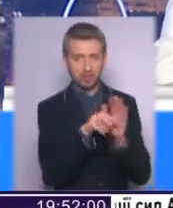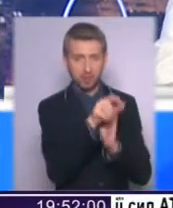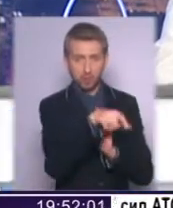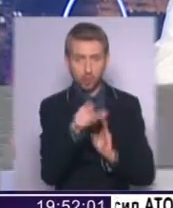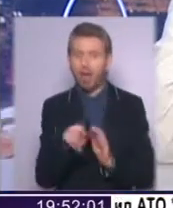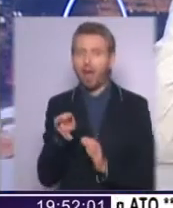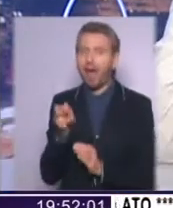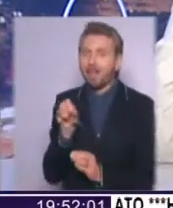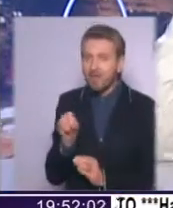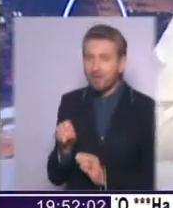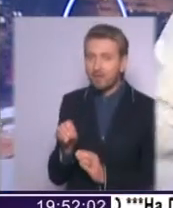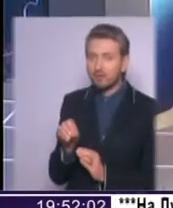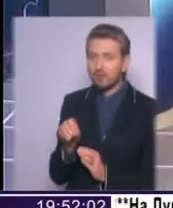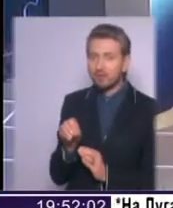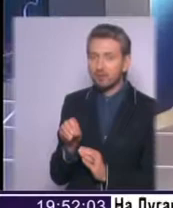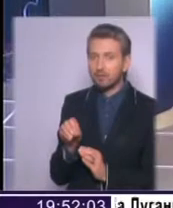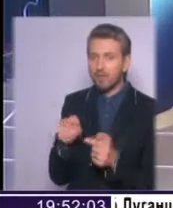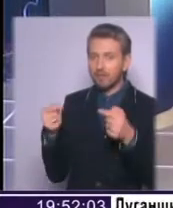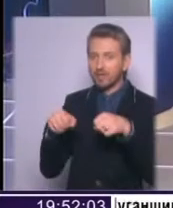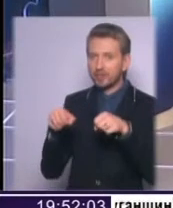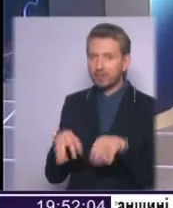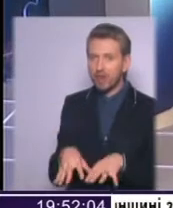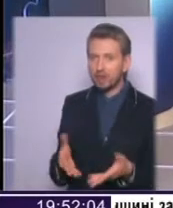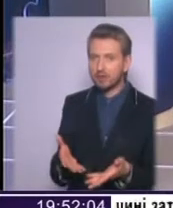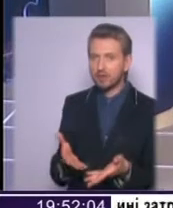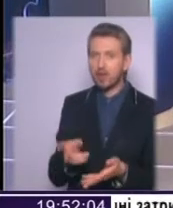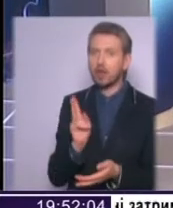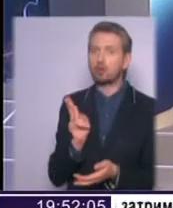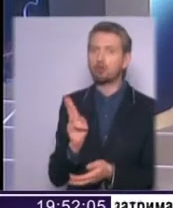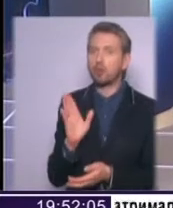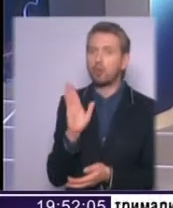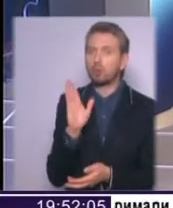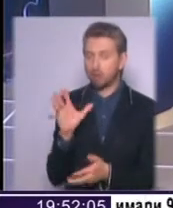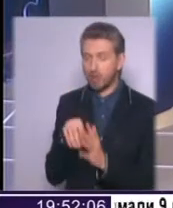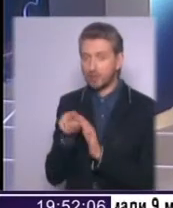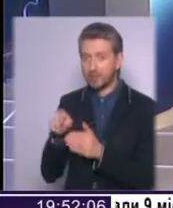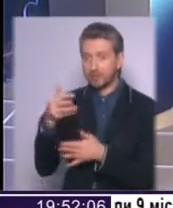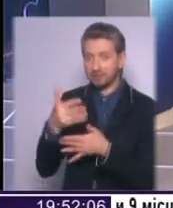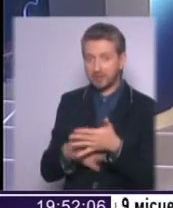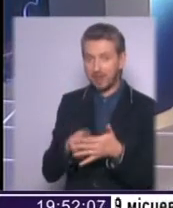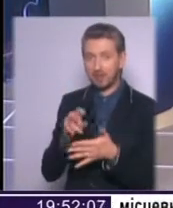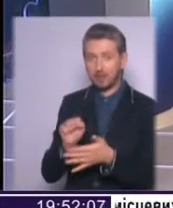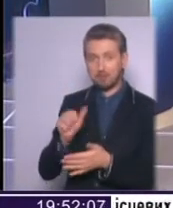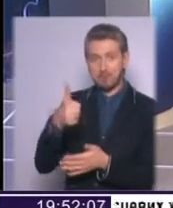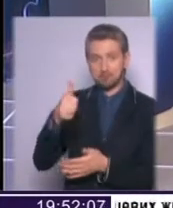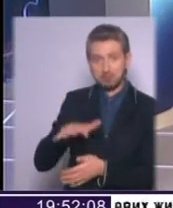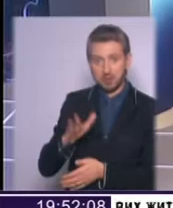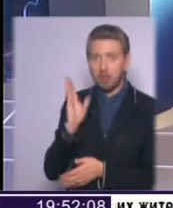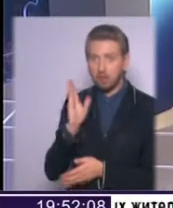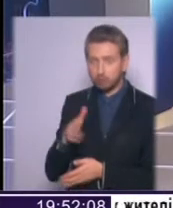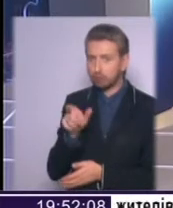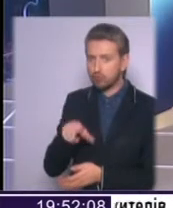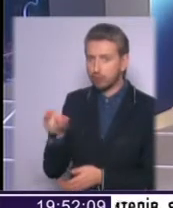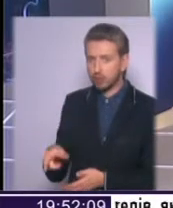визначати, але визначати ну, хто буде в цих списках на перших місцях, будуть якраз і